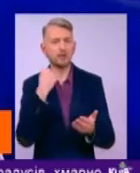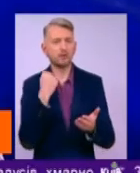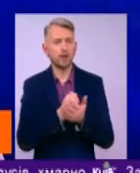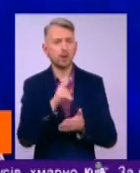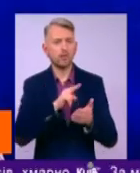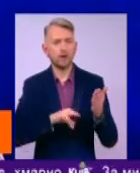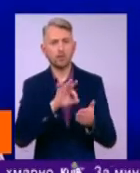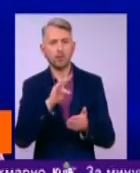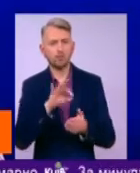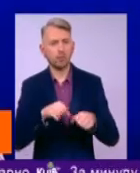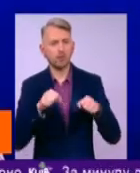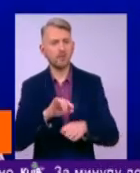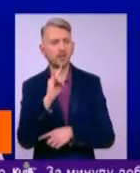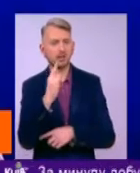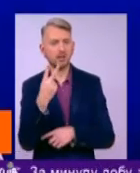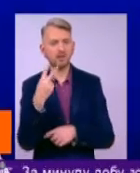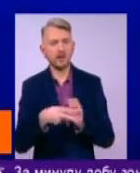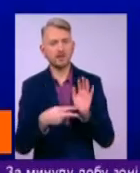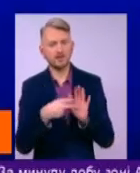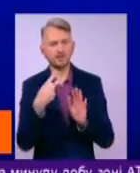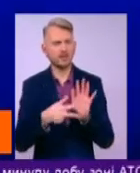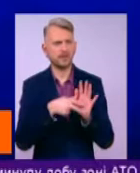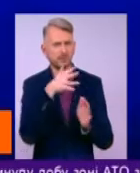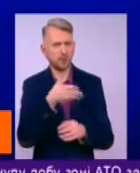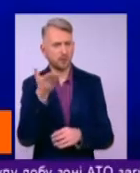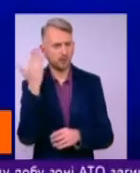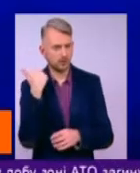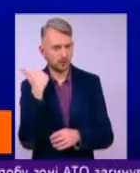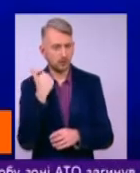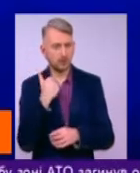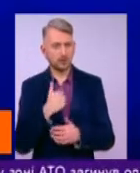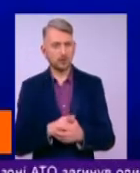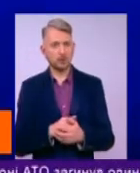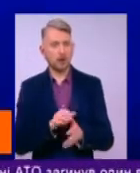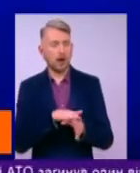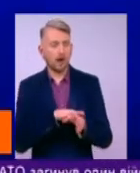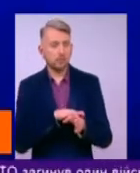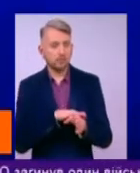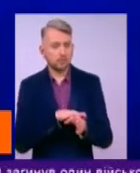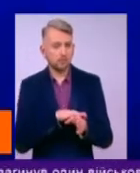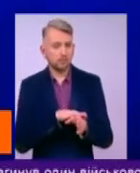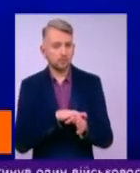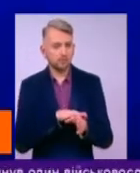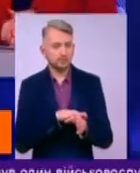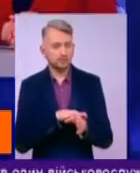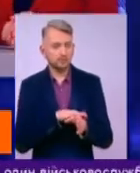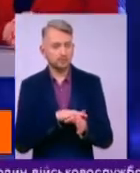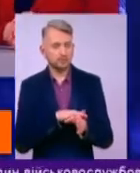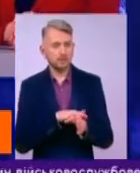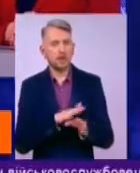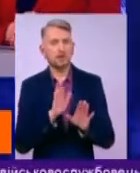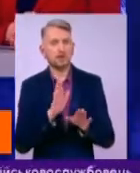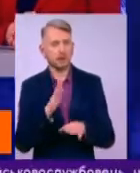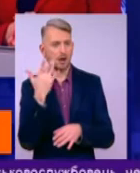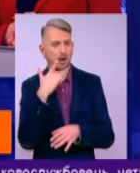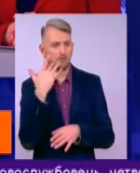Конвенцію ООН про права дитини вже 27 чи 28 Конвенцію років. ООН. Да, да. Абсолютно правильно. Тобто, да, тільки Сполучені